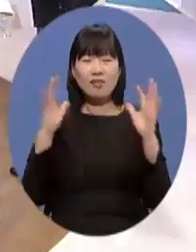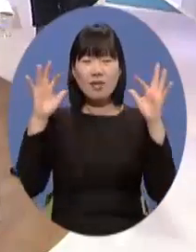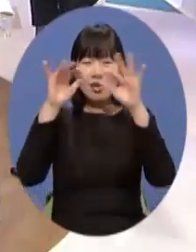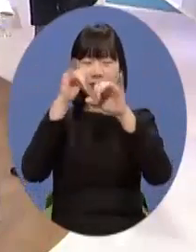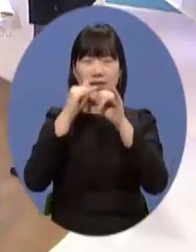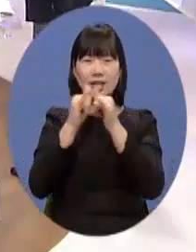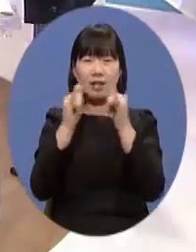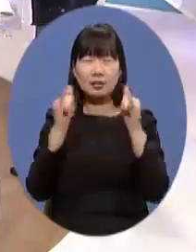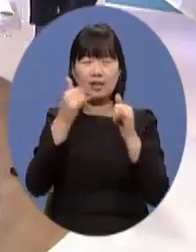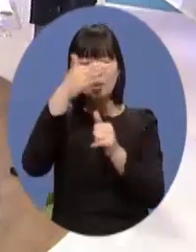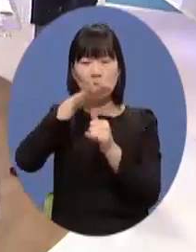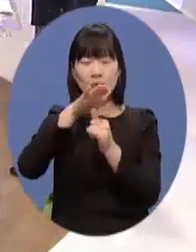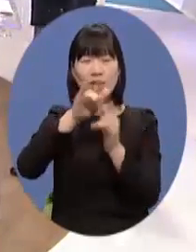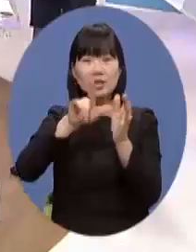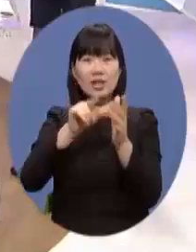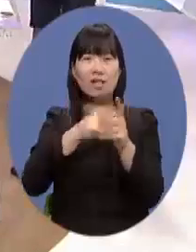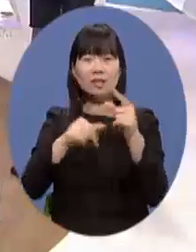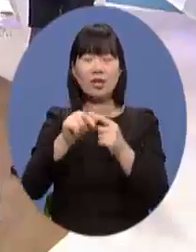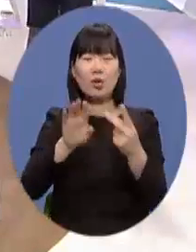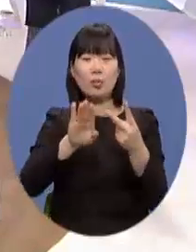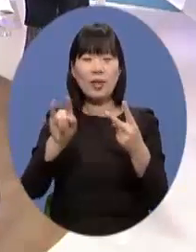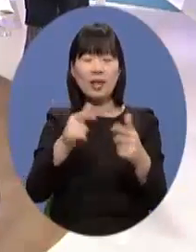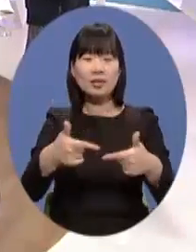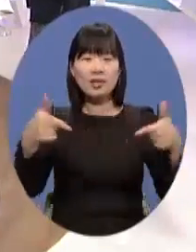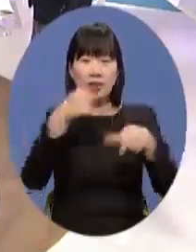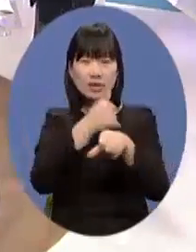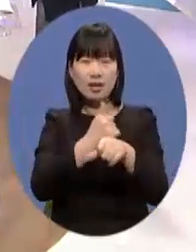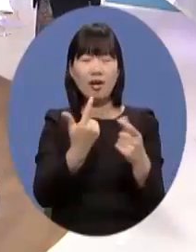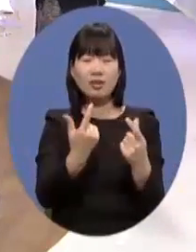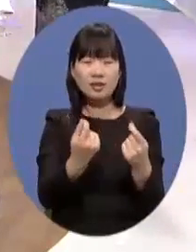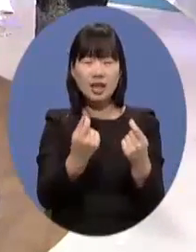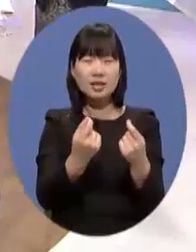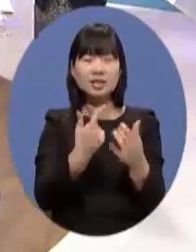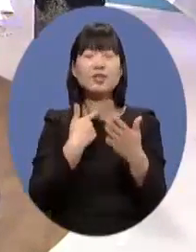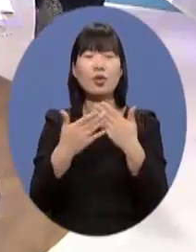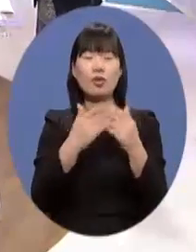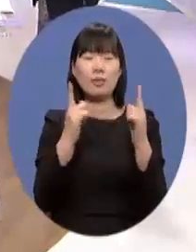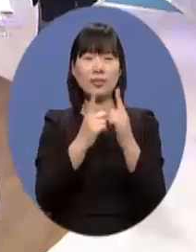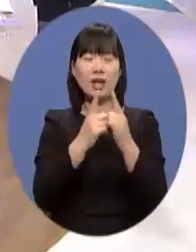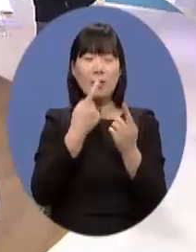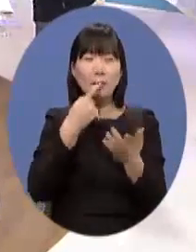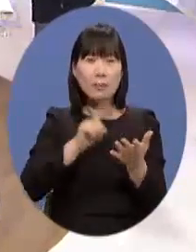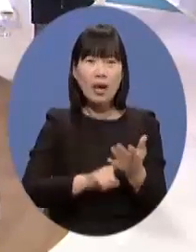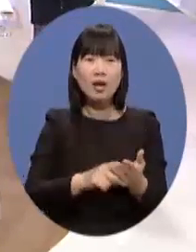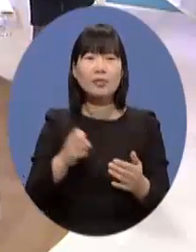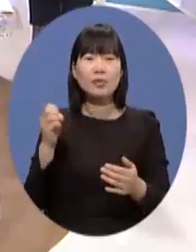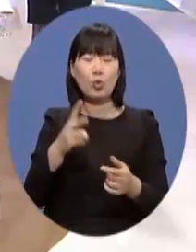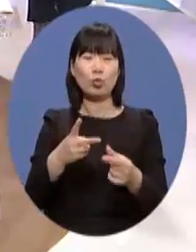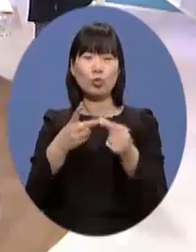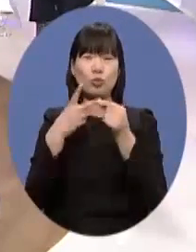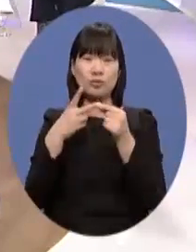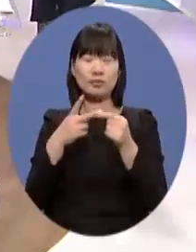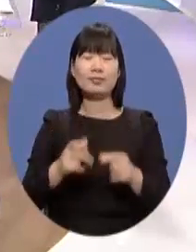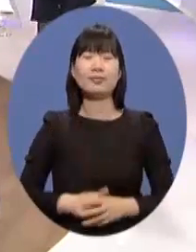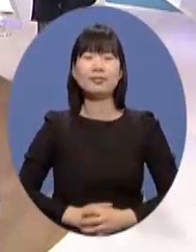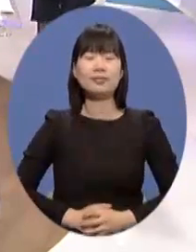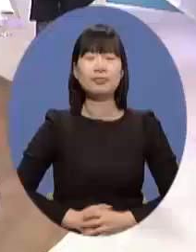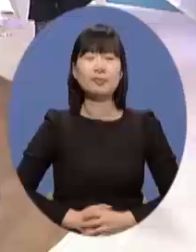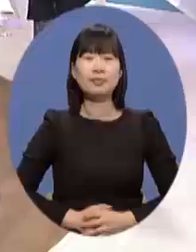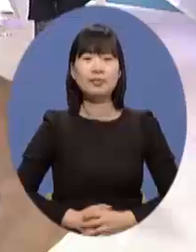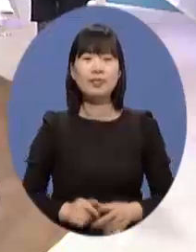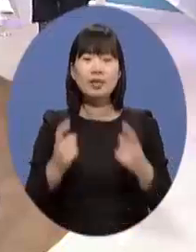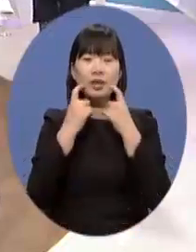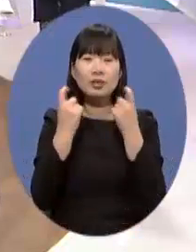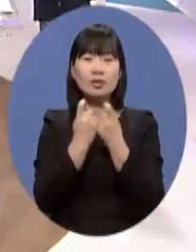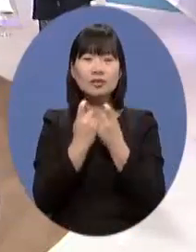배가가 돼서 더 많이 그런 일들을 이제 겪게 될 수가 있고요. 또 하나 이제 자기중심성과 관련돼서 나타나는 또 하나의 특징이 뭐냐면